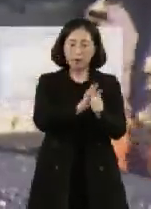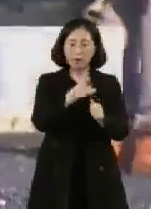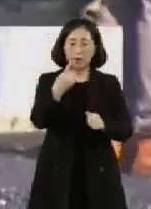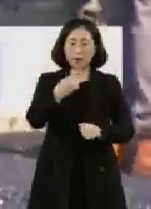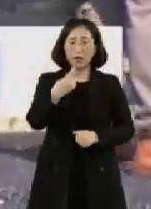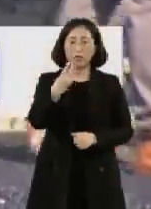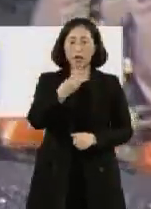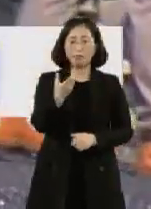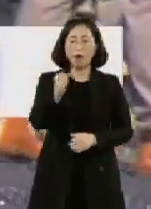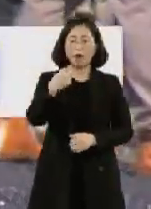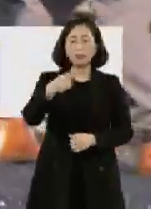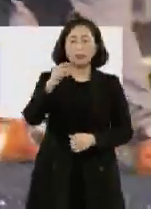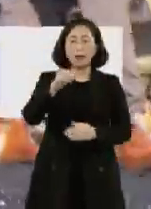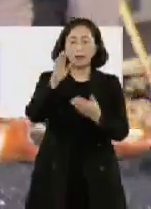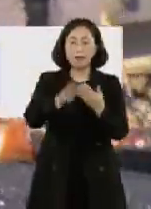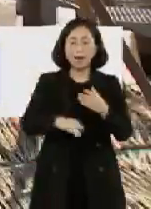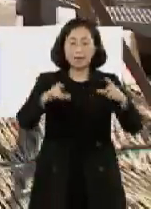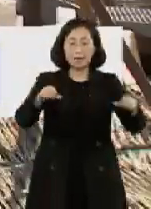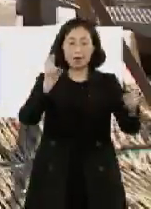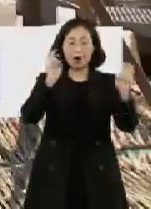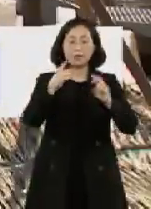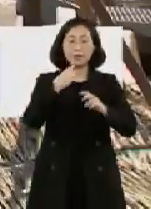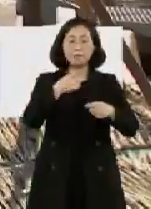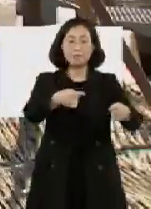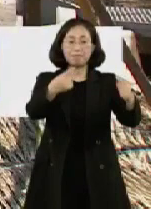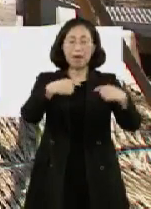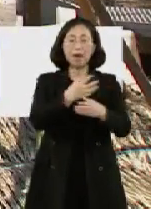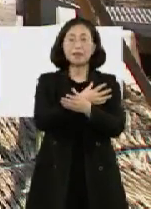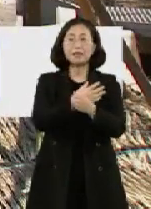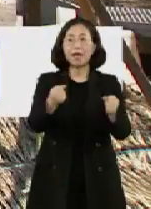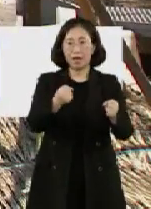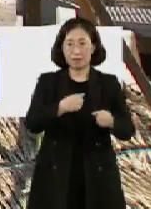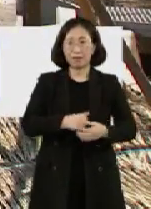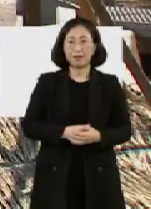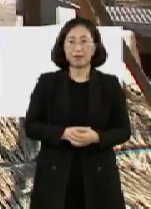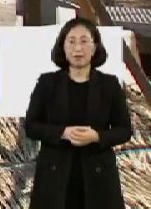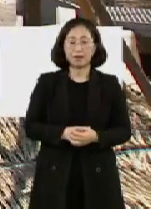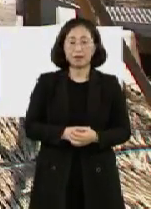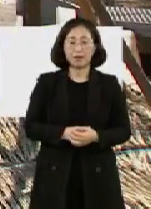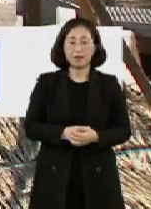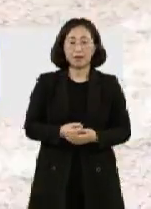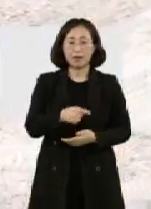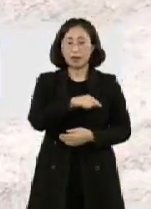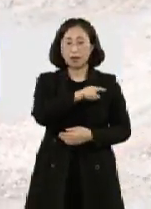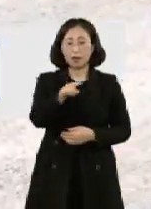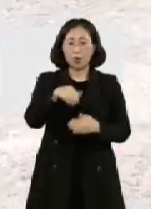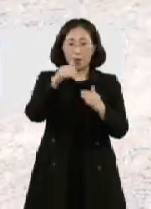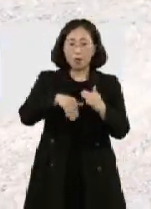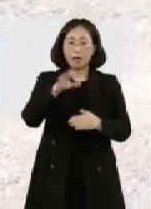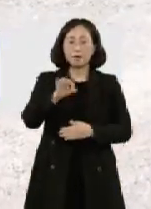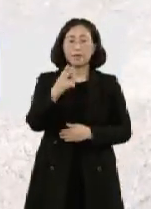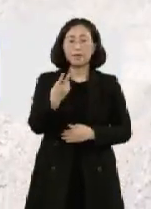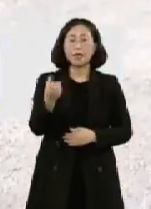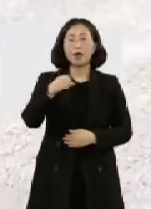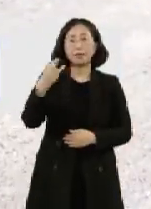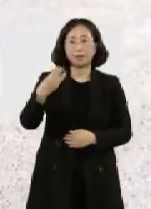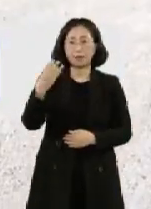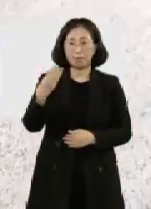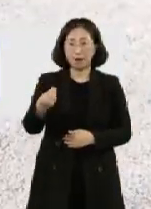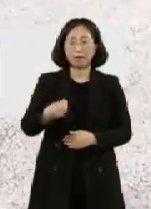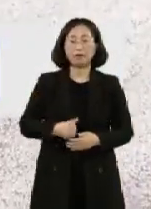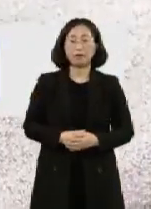원 이하는 지역업체만 입찰하도록 제한을 두고 있습니다. 이곳의 공사금액은 2억 3천여만